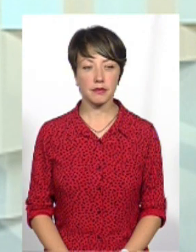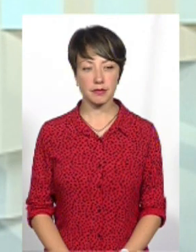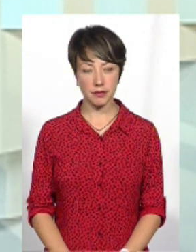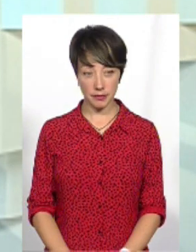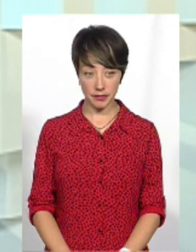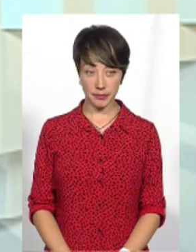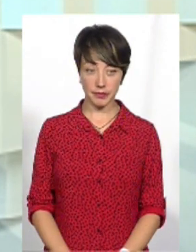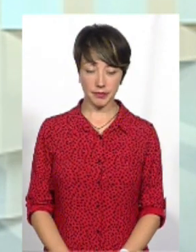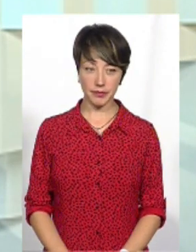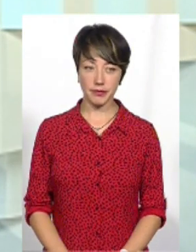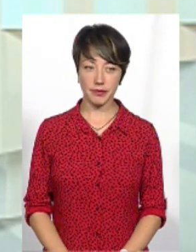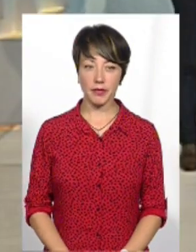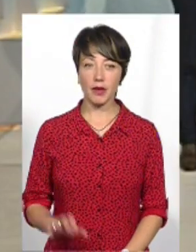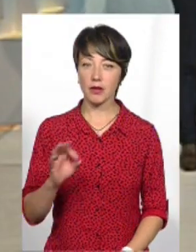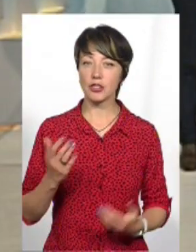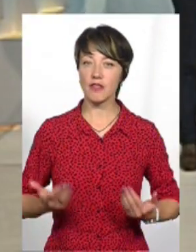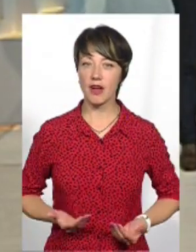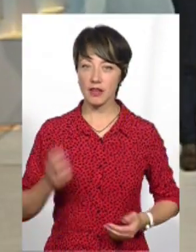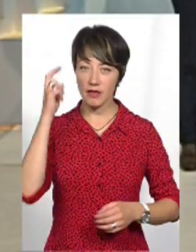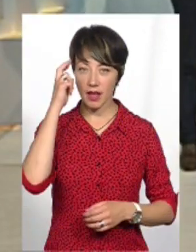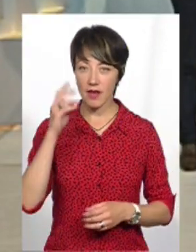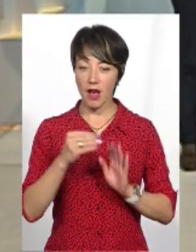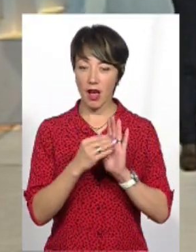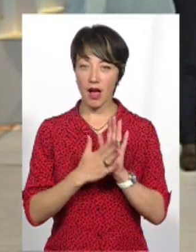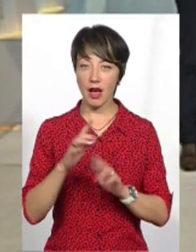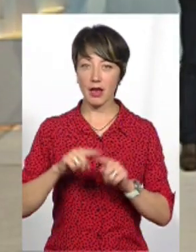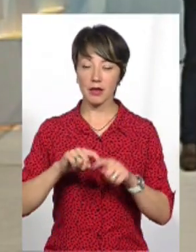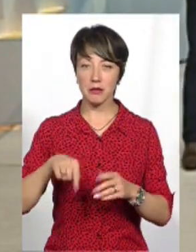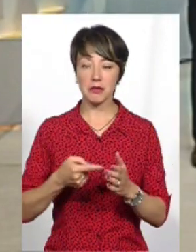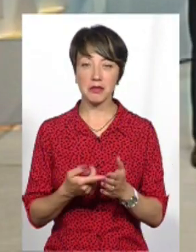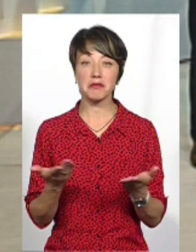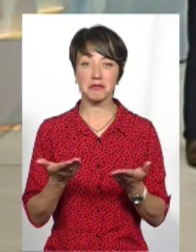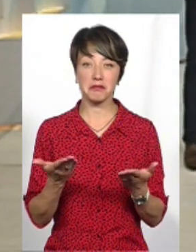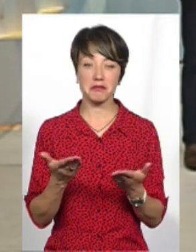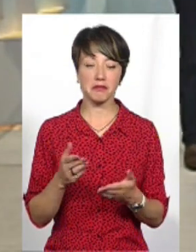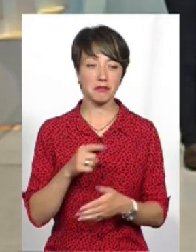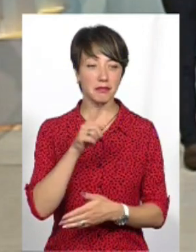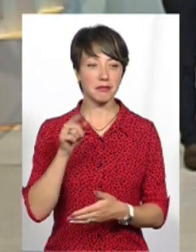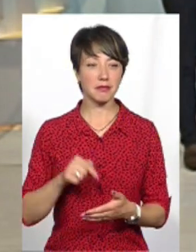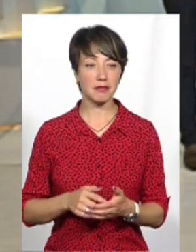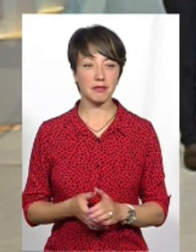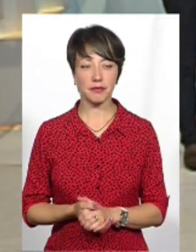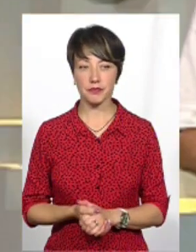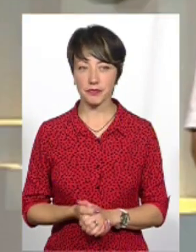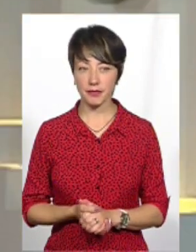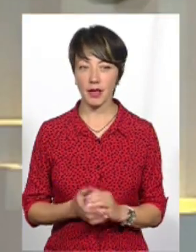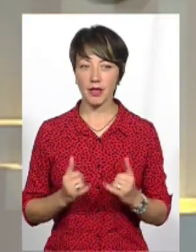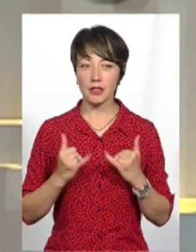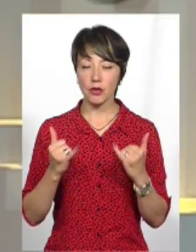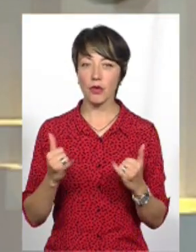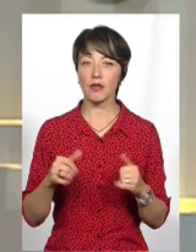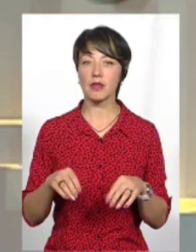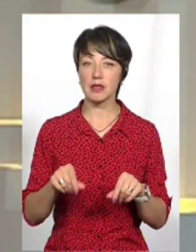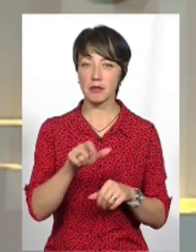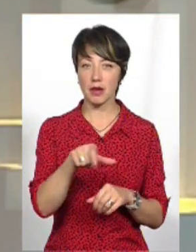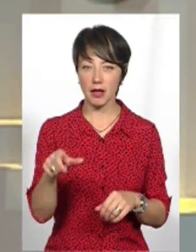самовисуванець. Оце, будь ласка, уточніть цей момент стосовно проживаєте у столиці, а яким чином Хмельницький рідне місто? Шановні земляки, значить,